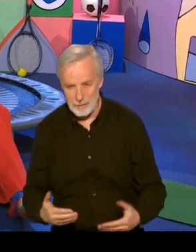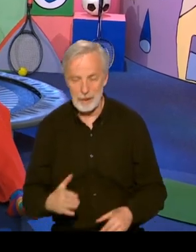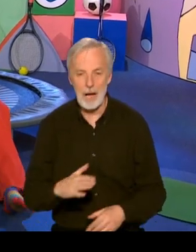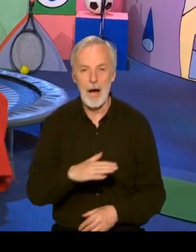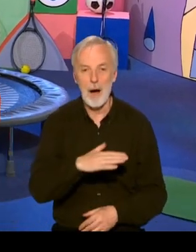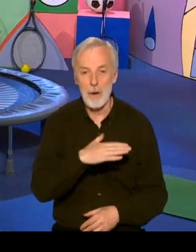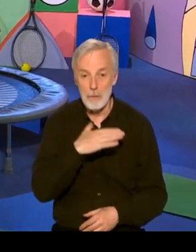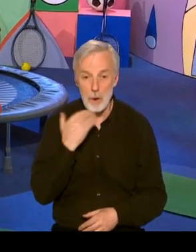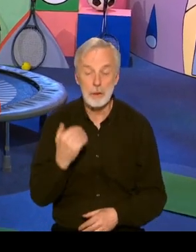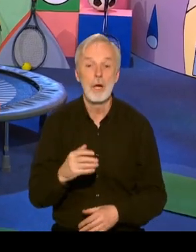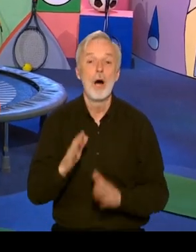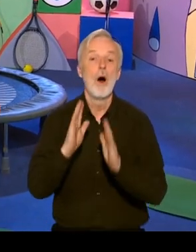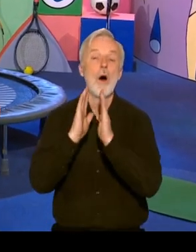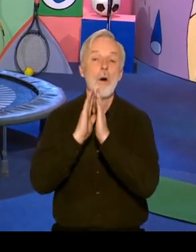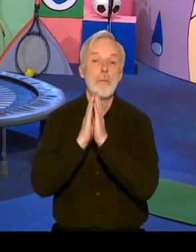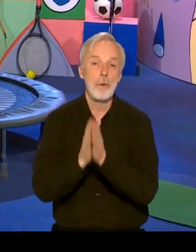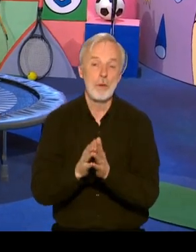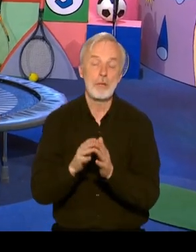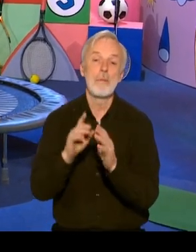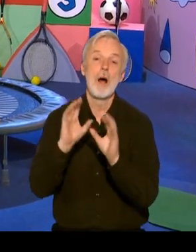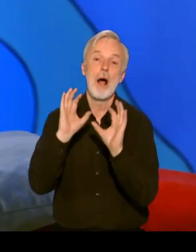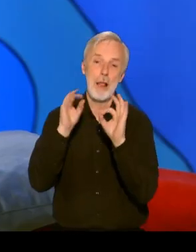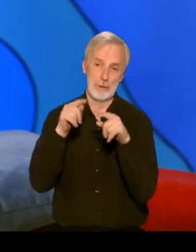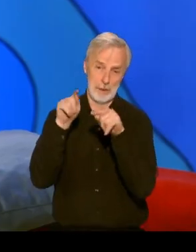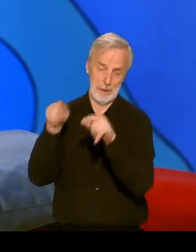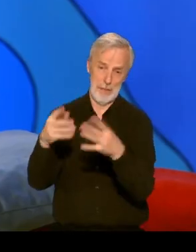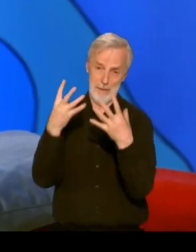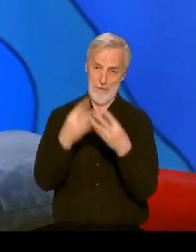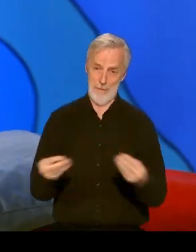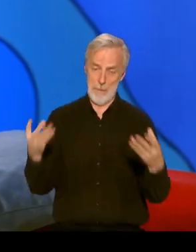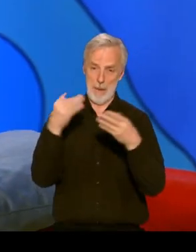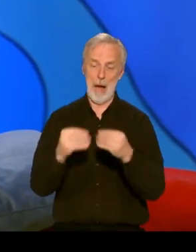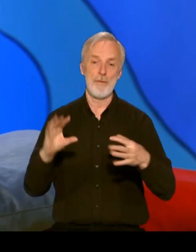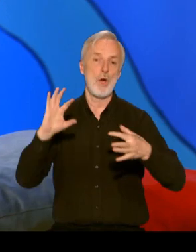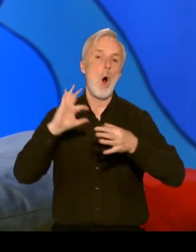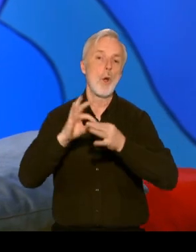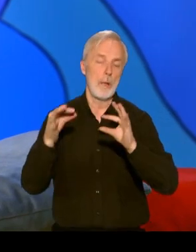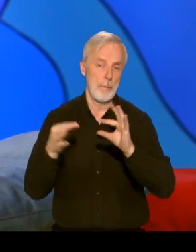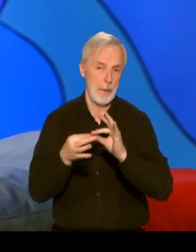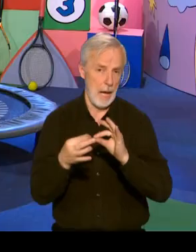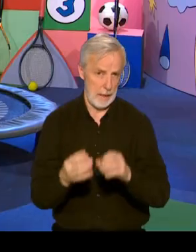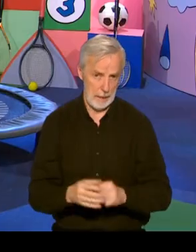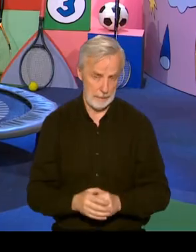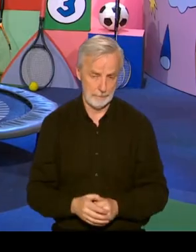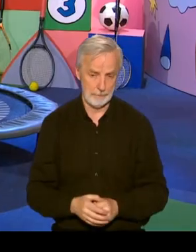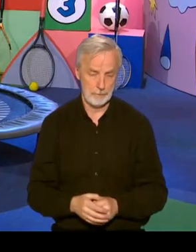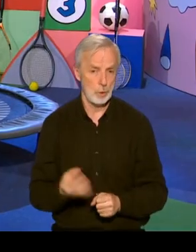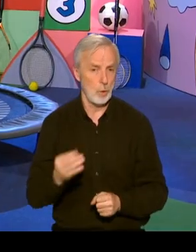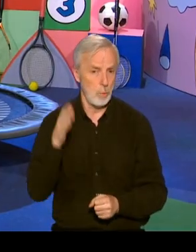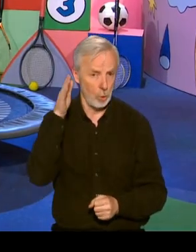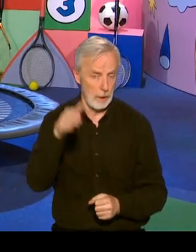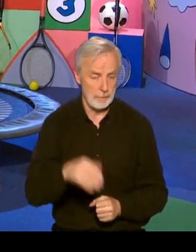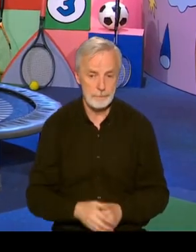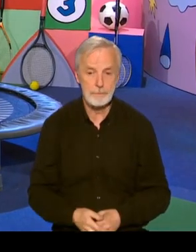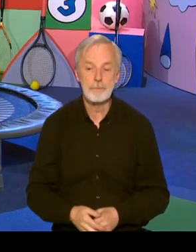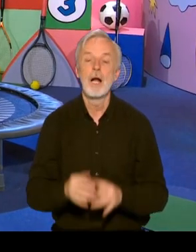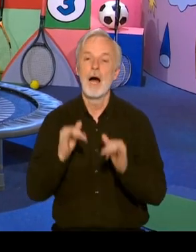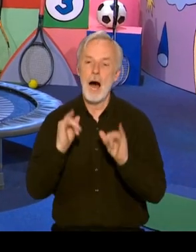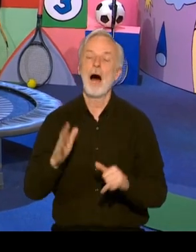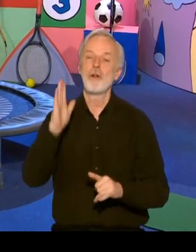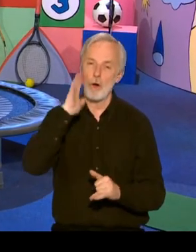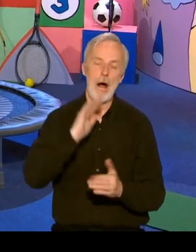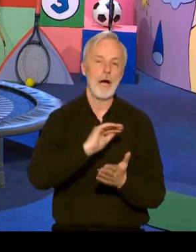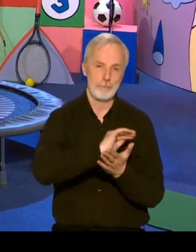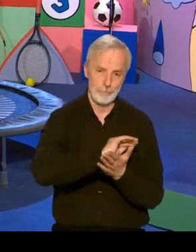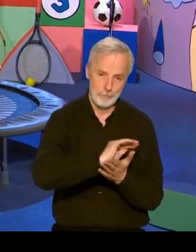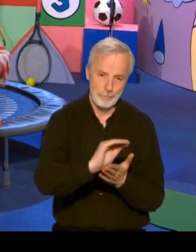mi radši povídat ty. Ještě o té olympiádě, prosím. To víš, že jo. Moc ráda.